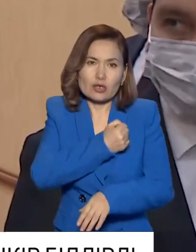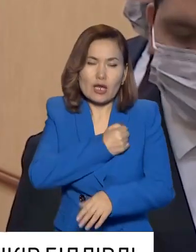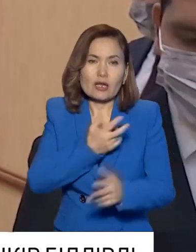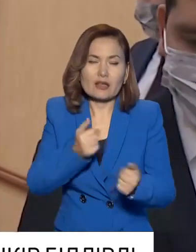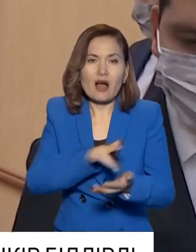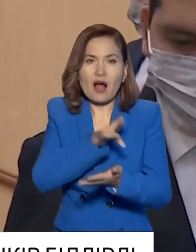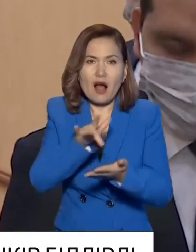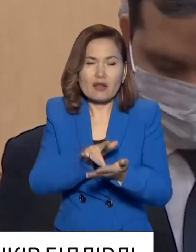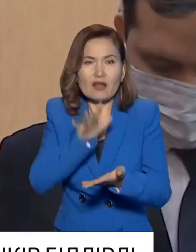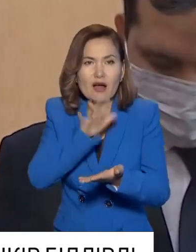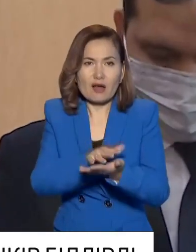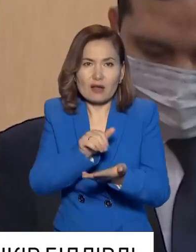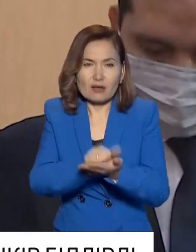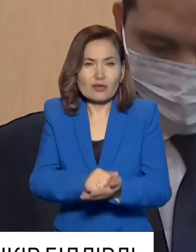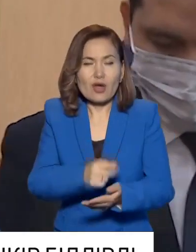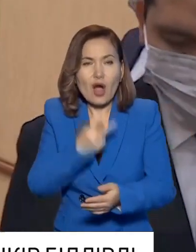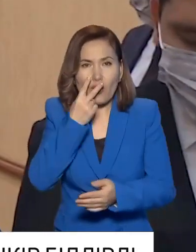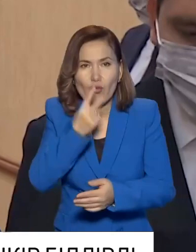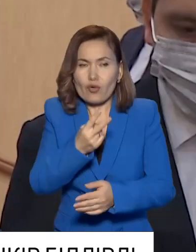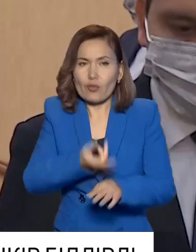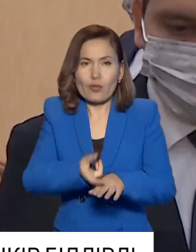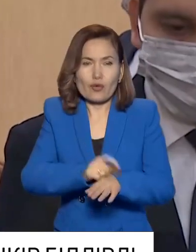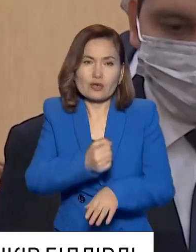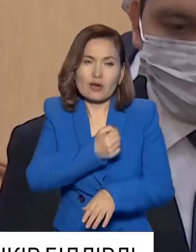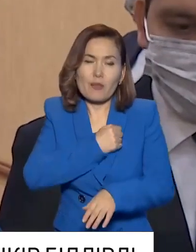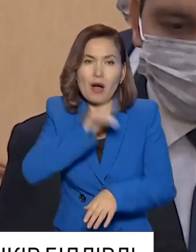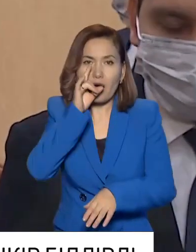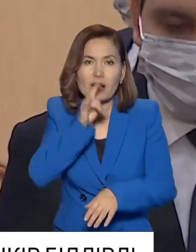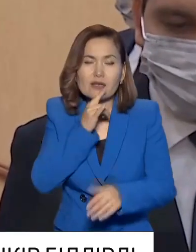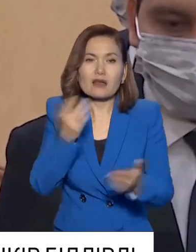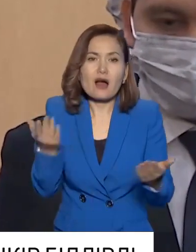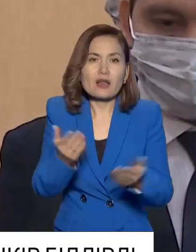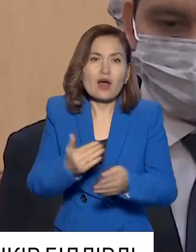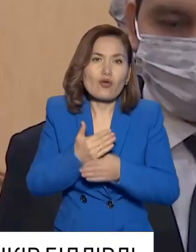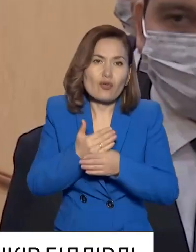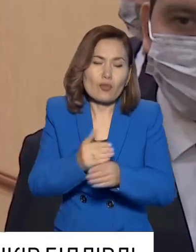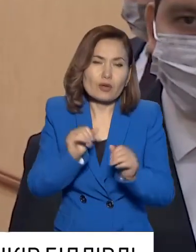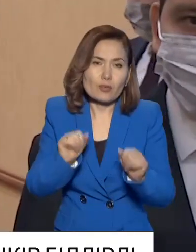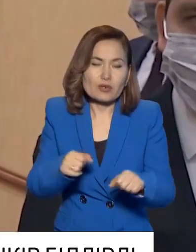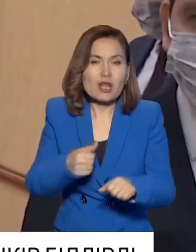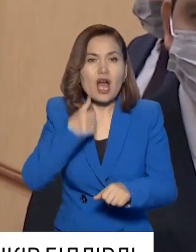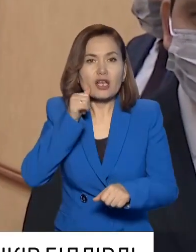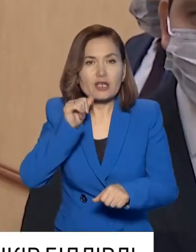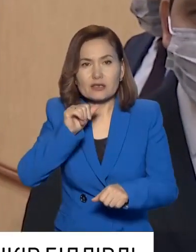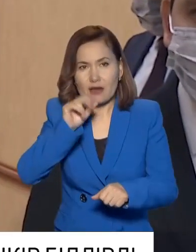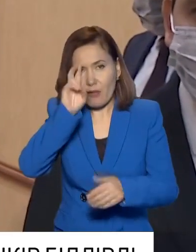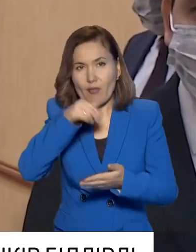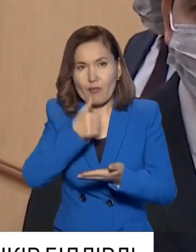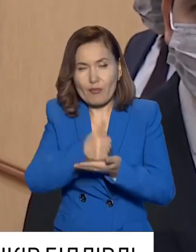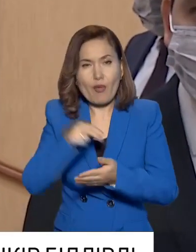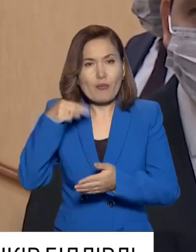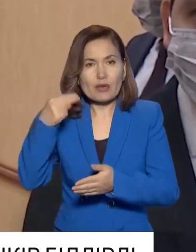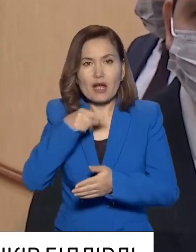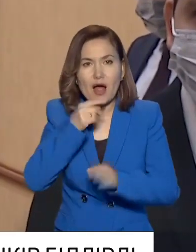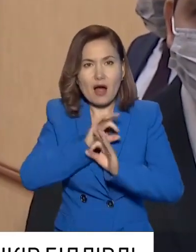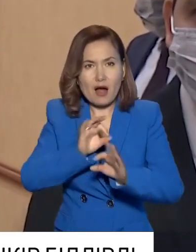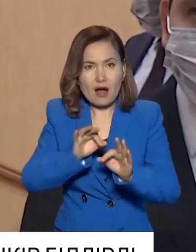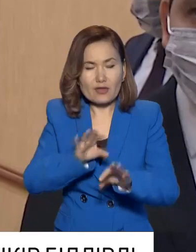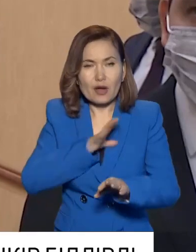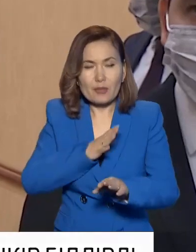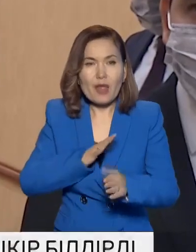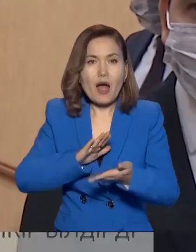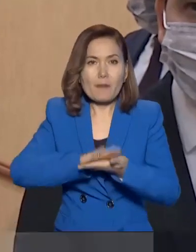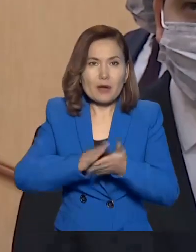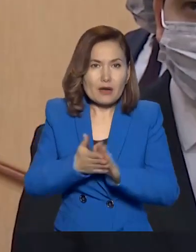қалалардың талқандалып жатқаны қиын жағдай. Қазақстан қалай көмекте салады? Бұл тұрғыда кеше мемлекет басшысы тиісті мәлімдеме жасады. Біз